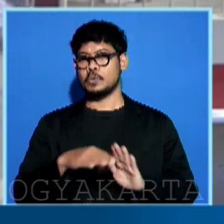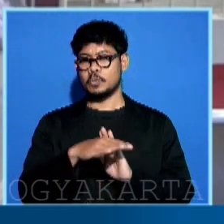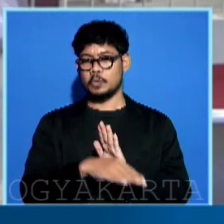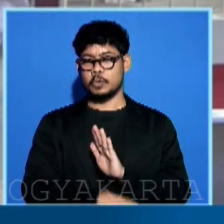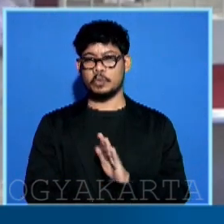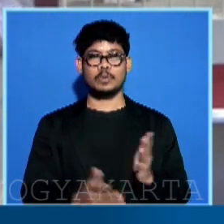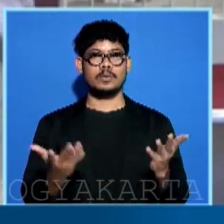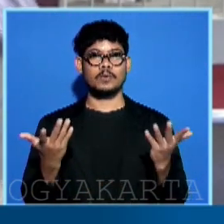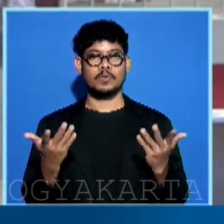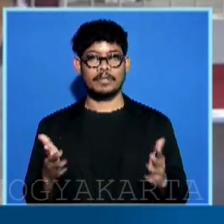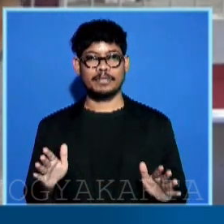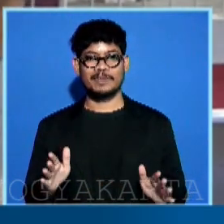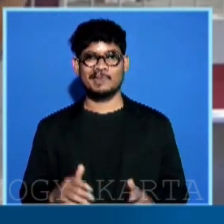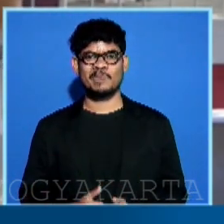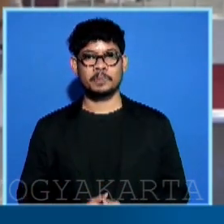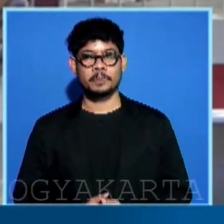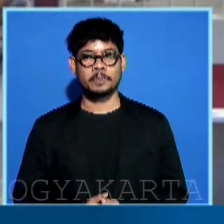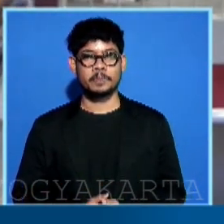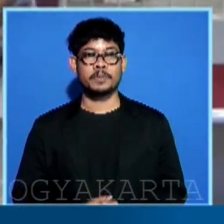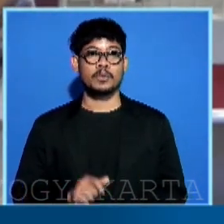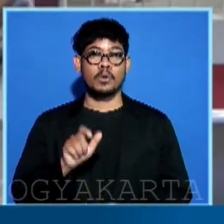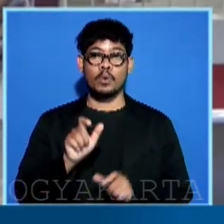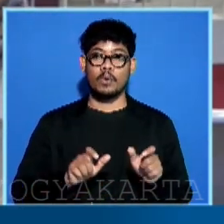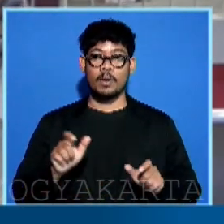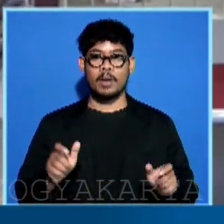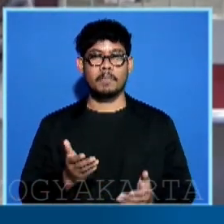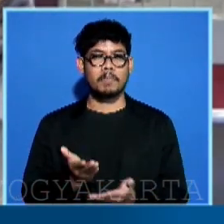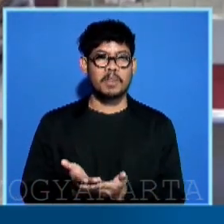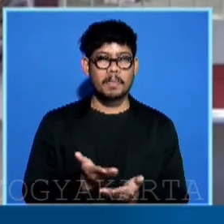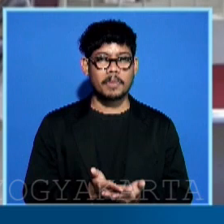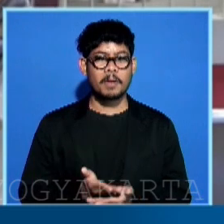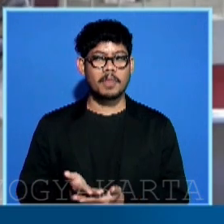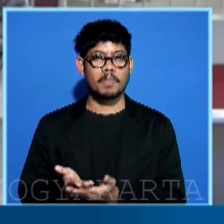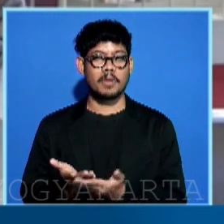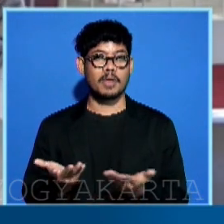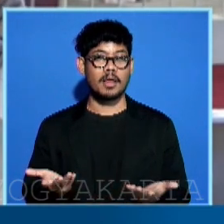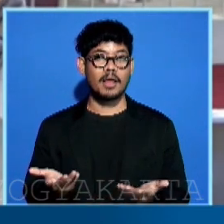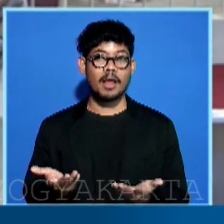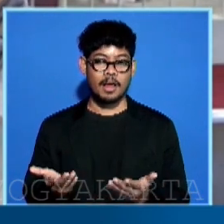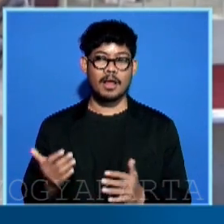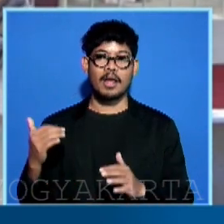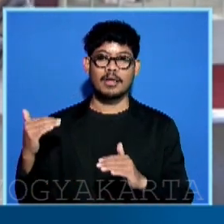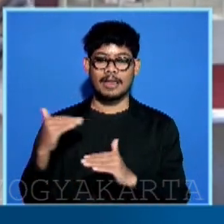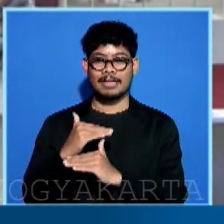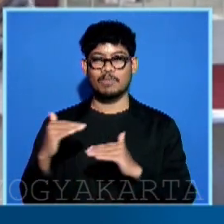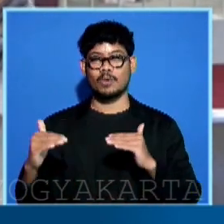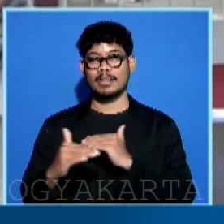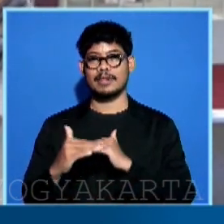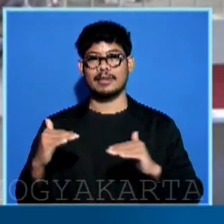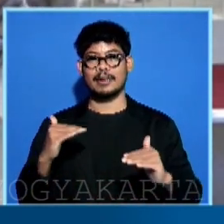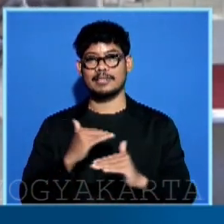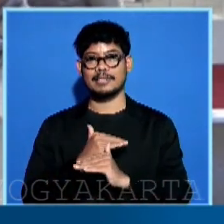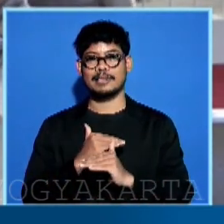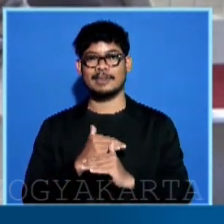e permintaan permintaan masyarakat terkait muda angkutan ke khususnya dari